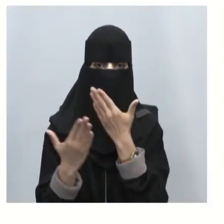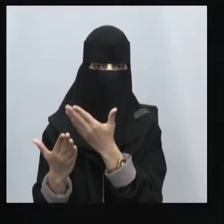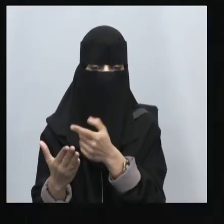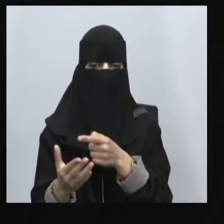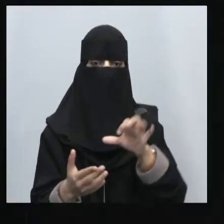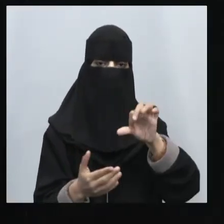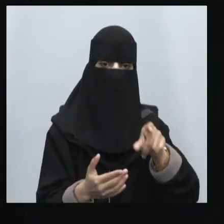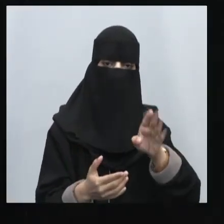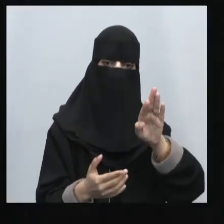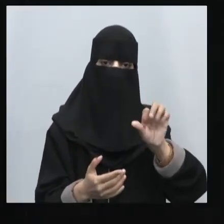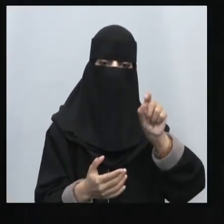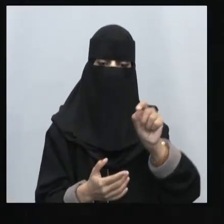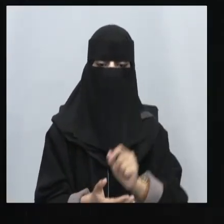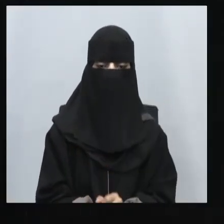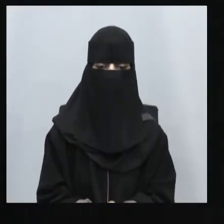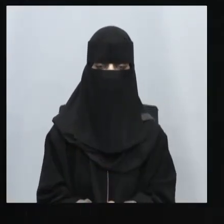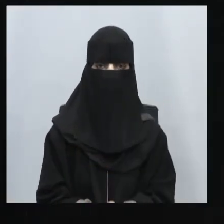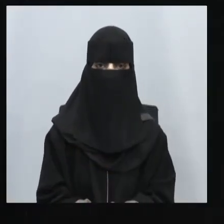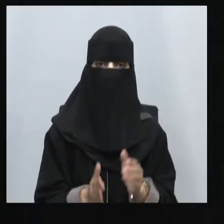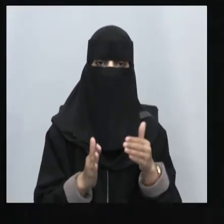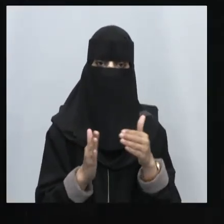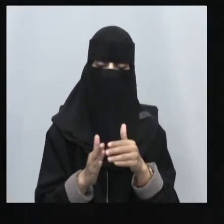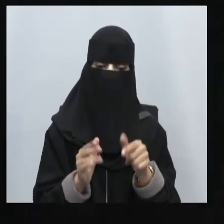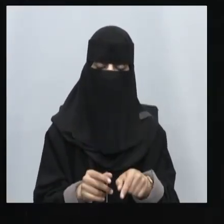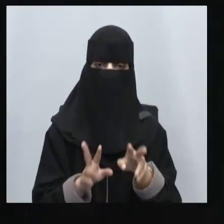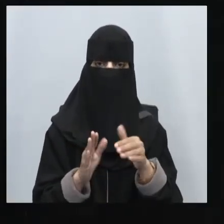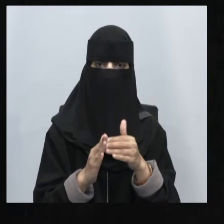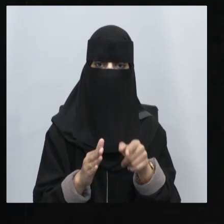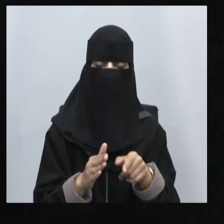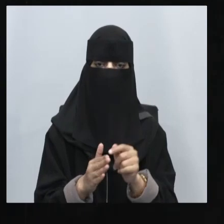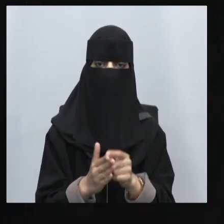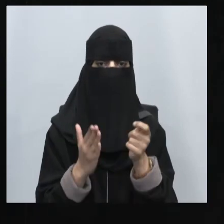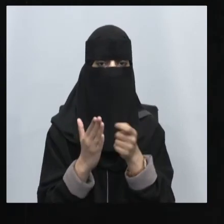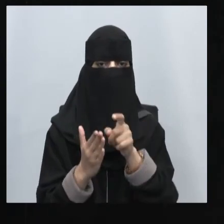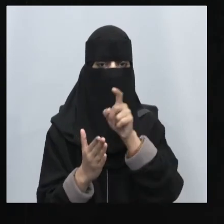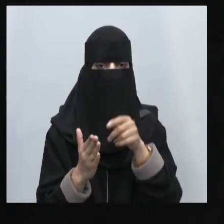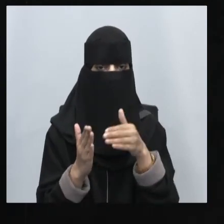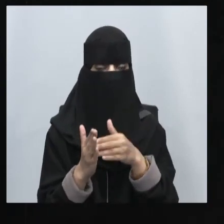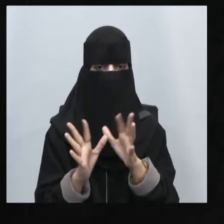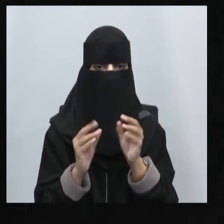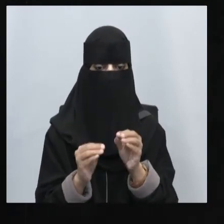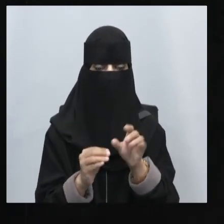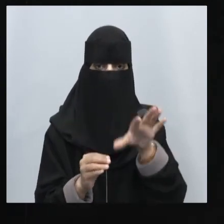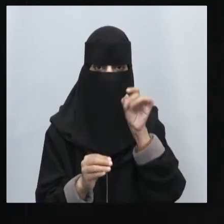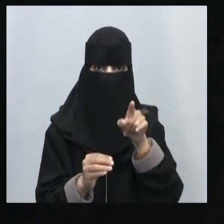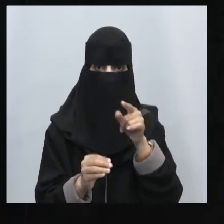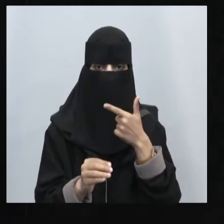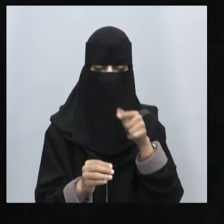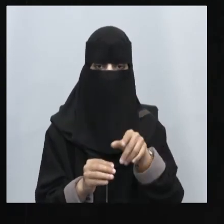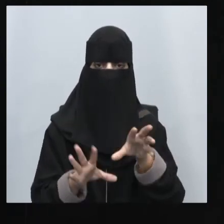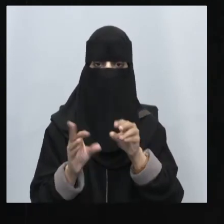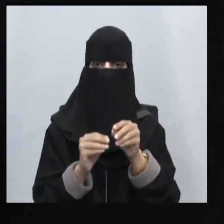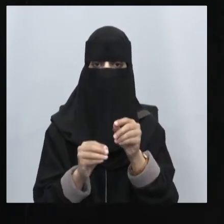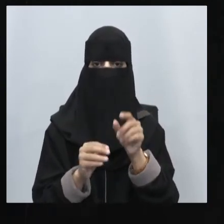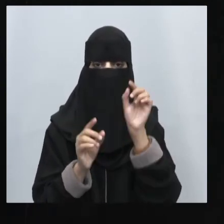الى هنا طلابي وطالباتي الاعزاء نكون قد وصلنا الى نهايه الحصه لكن نريد ان